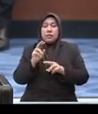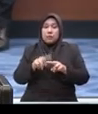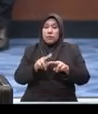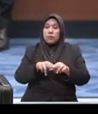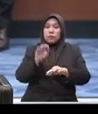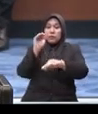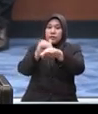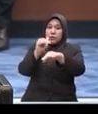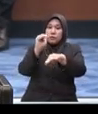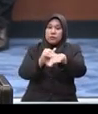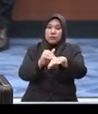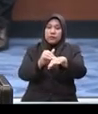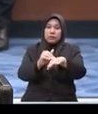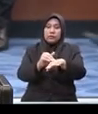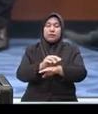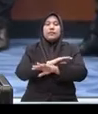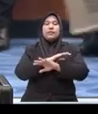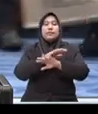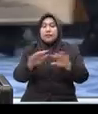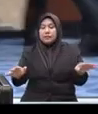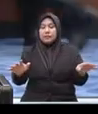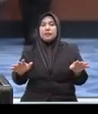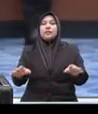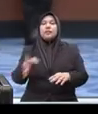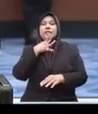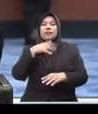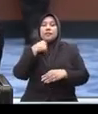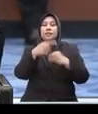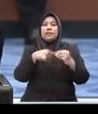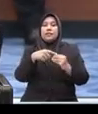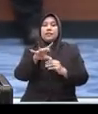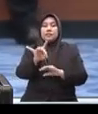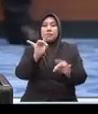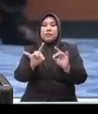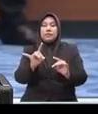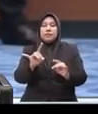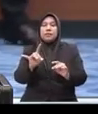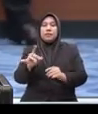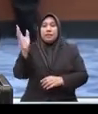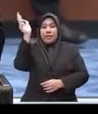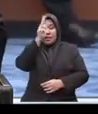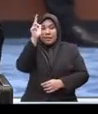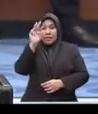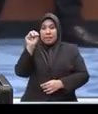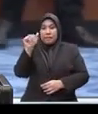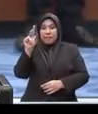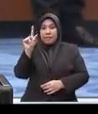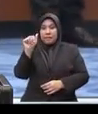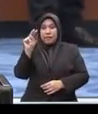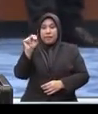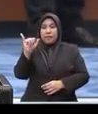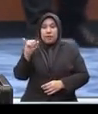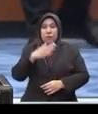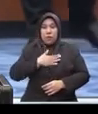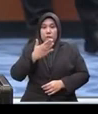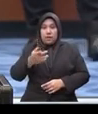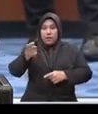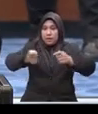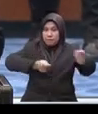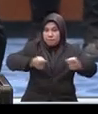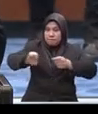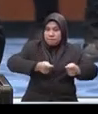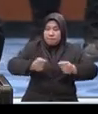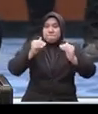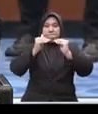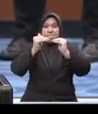Janganlah cakap tentang selagi masih gusion sebab Kerajaan Madani ini kau minta kepada tata kelola yang lebih adil